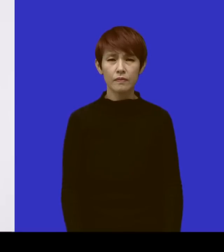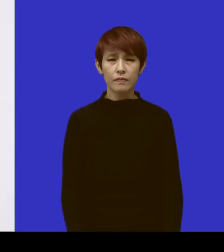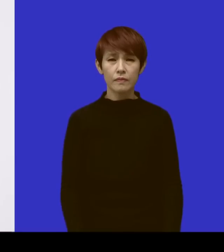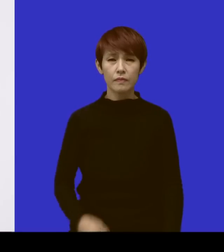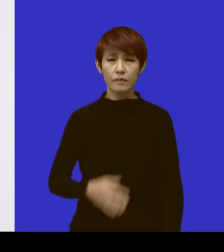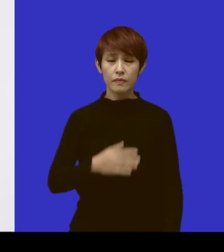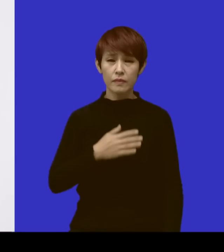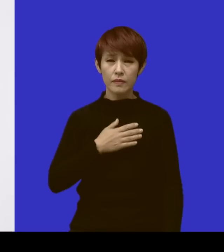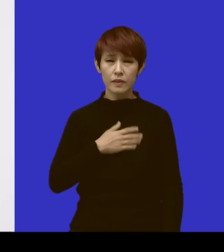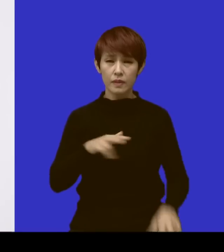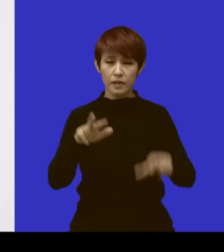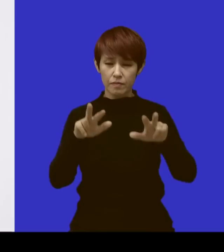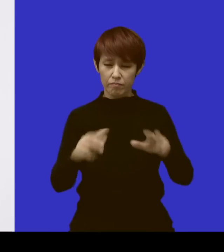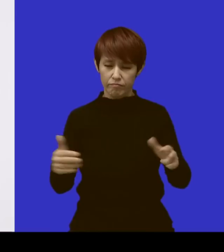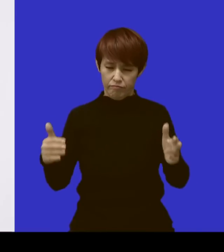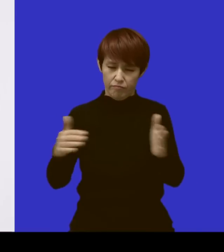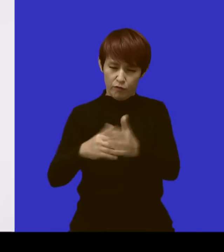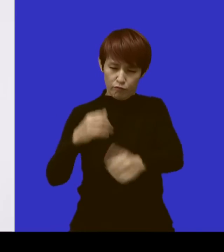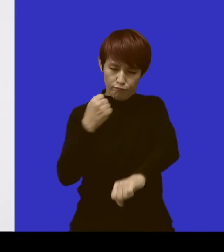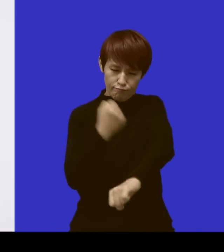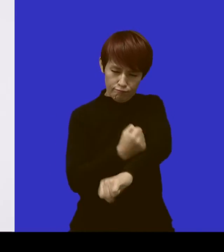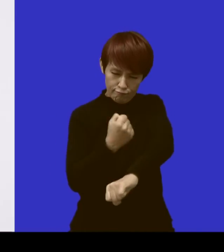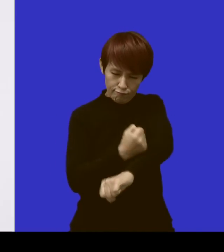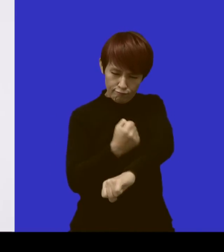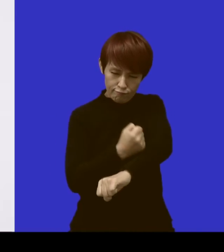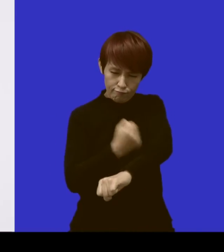제가 만든